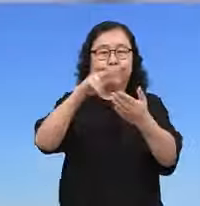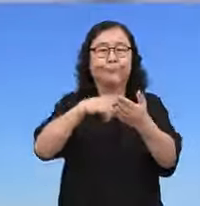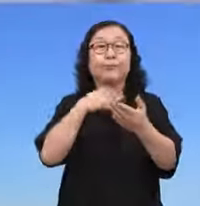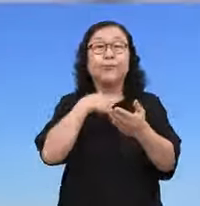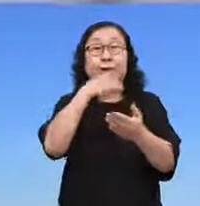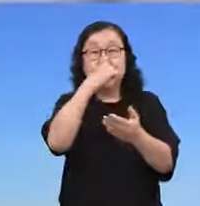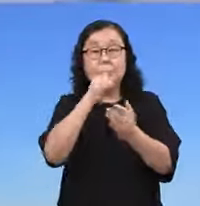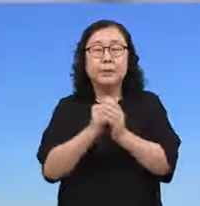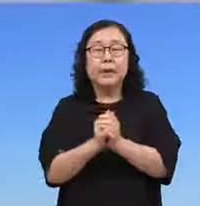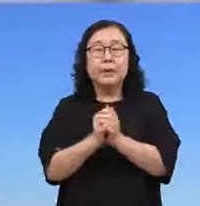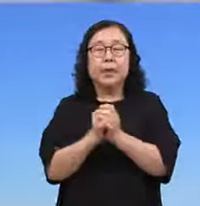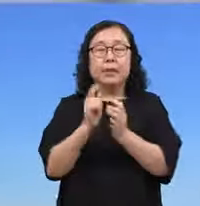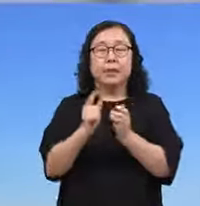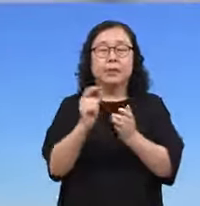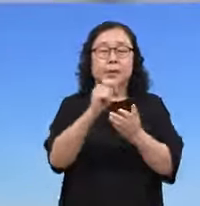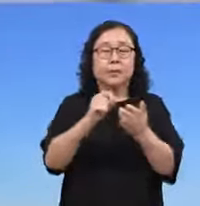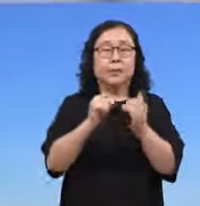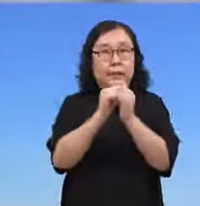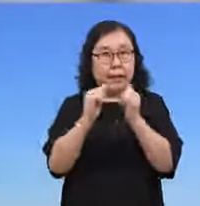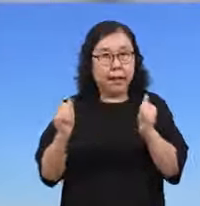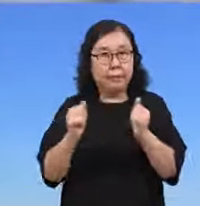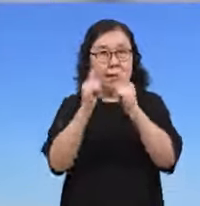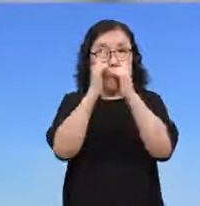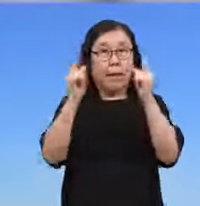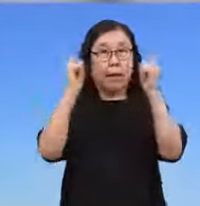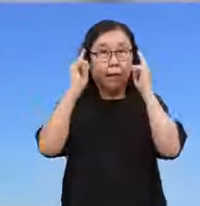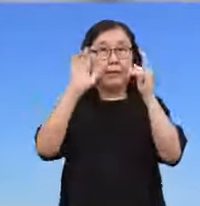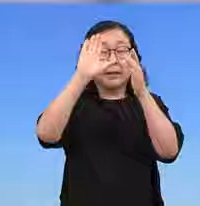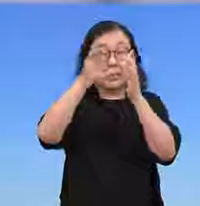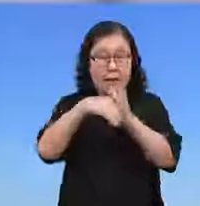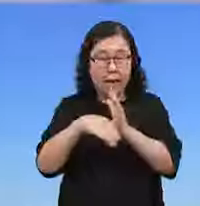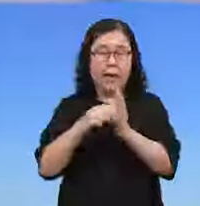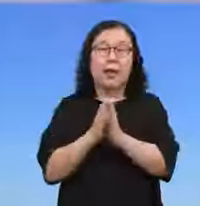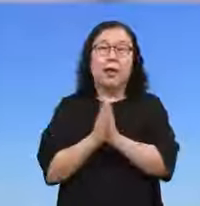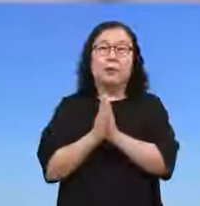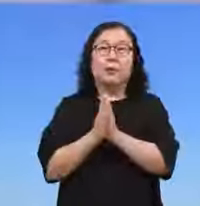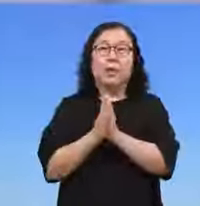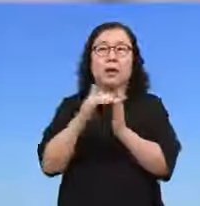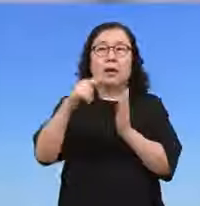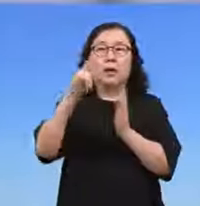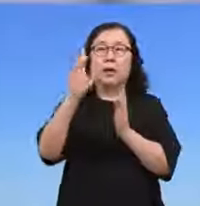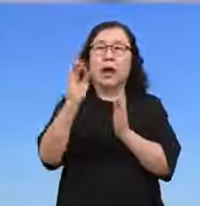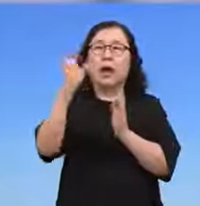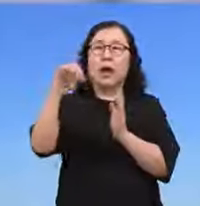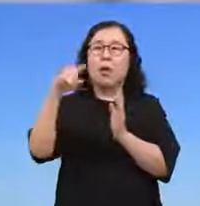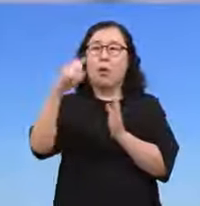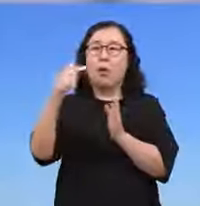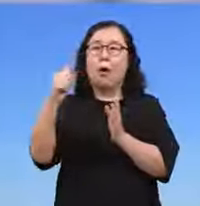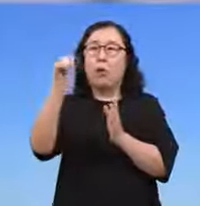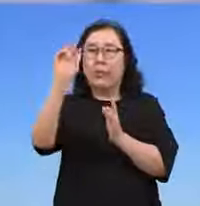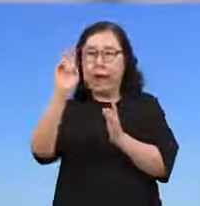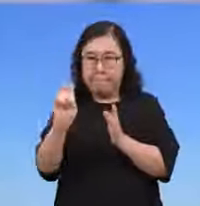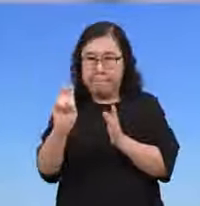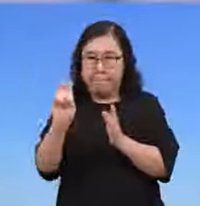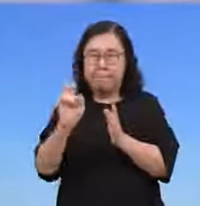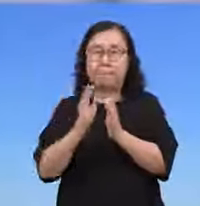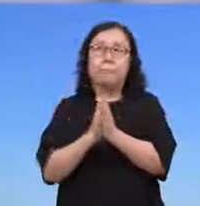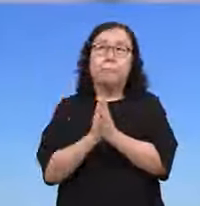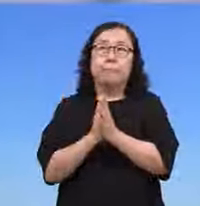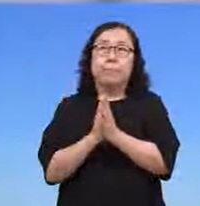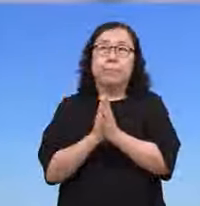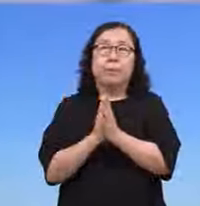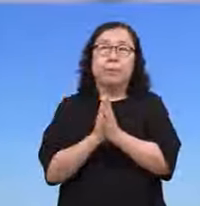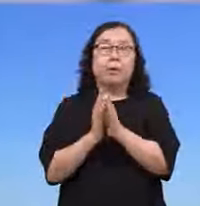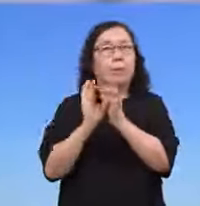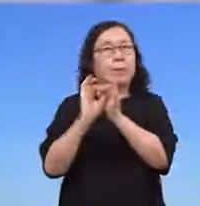내용을 보니까 이제 저자가 대학 시절에 그 자매 결연 행사를 위해서 강원함이라고 하는